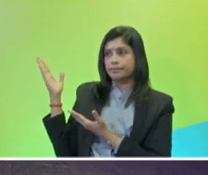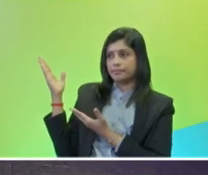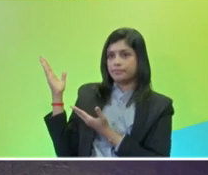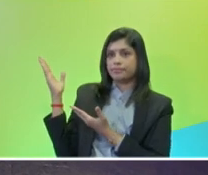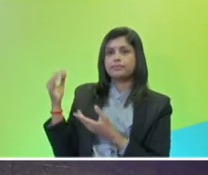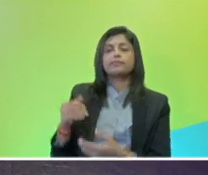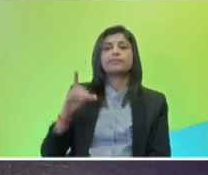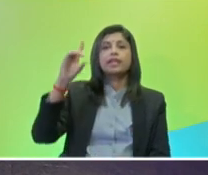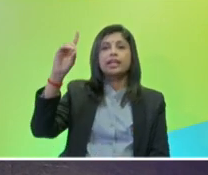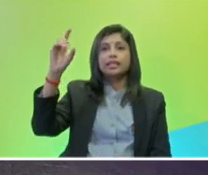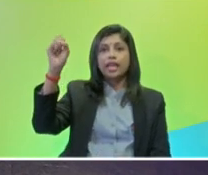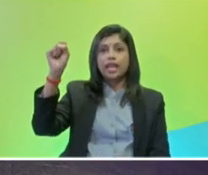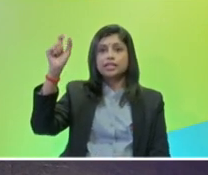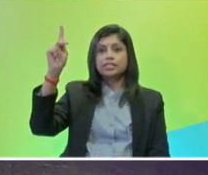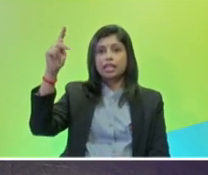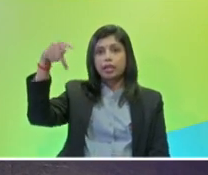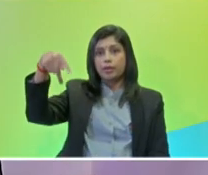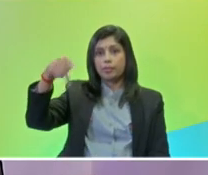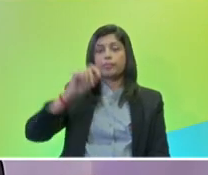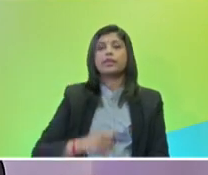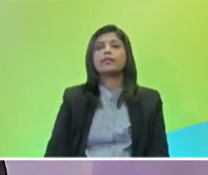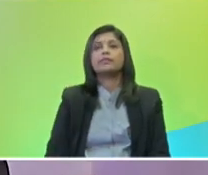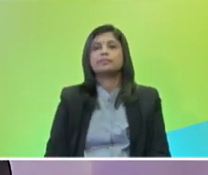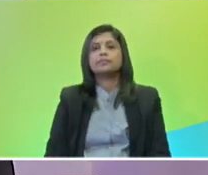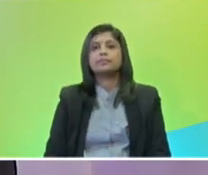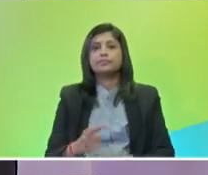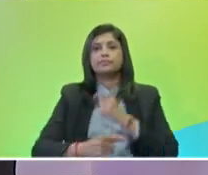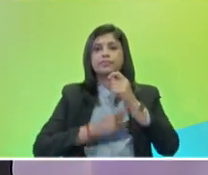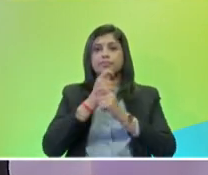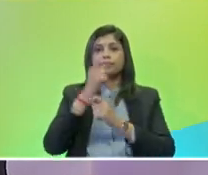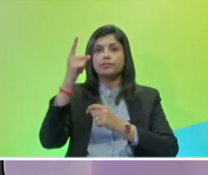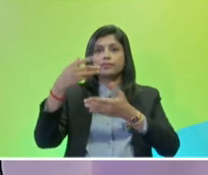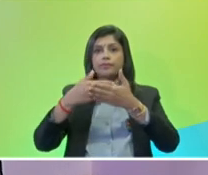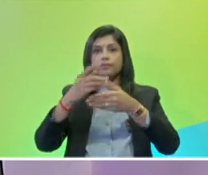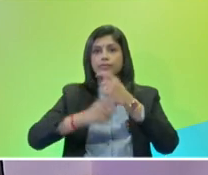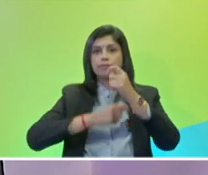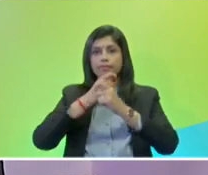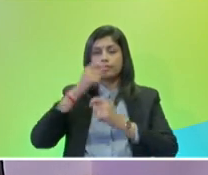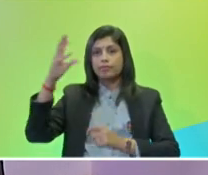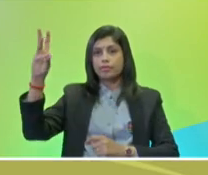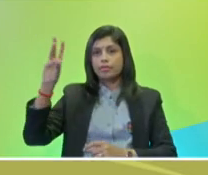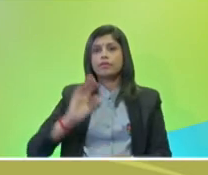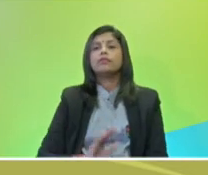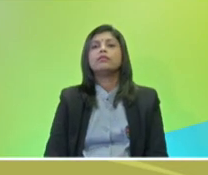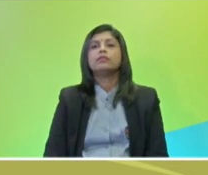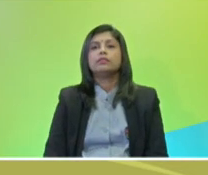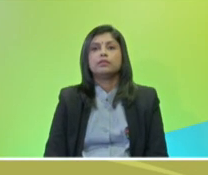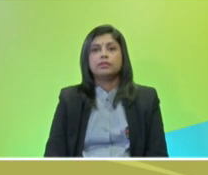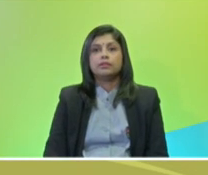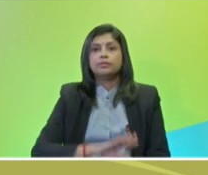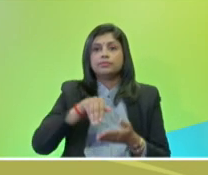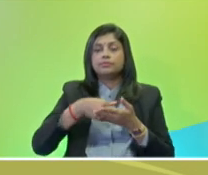adalah tahun 1 sampai tahun 6 nah ini boleh didekatkan macam kita wajiblah